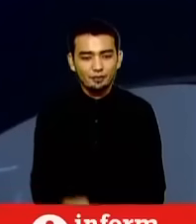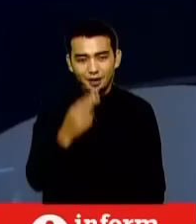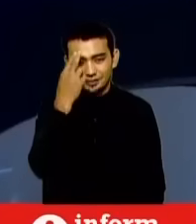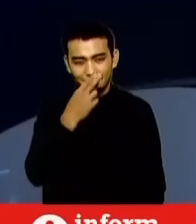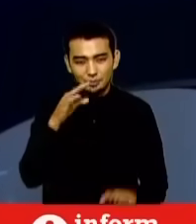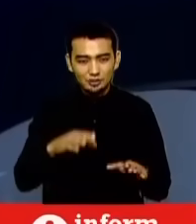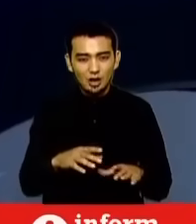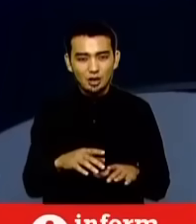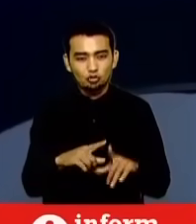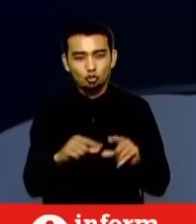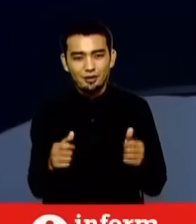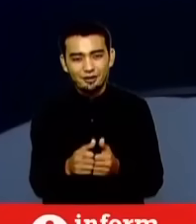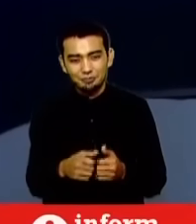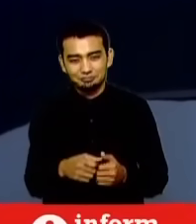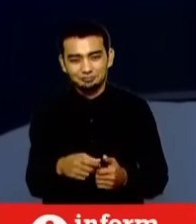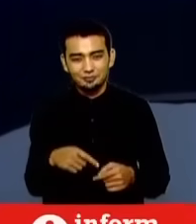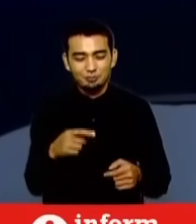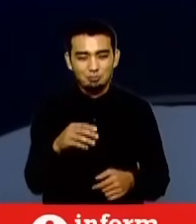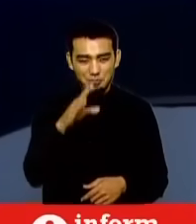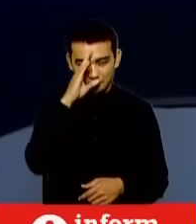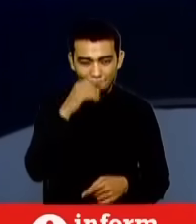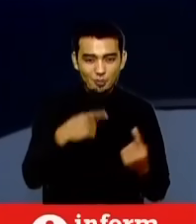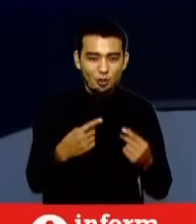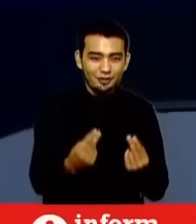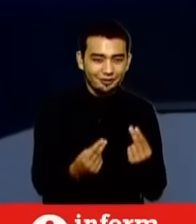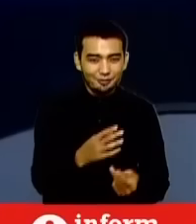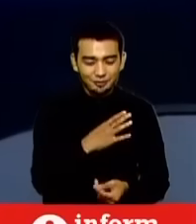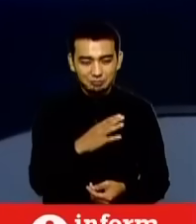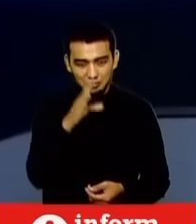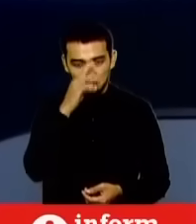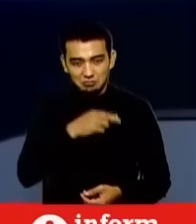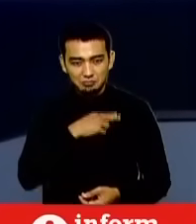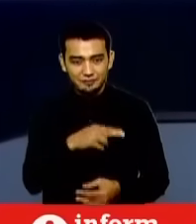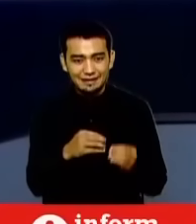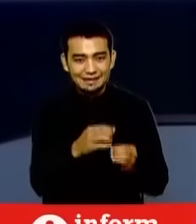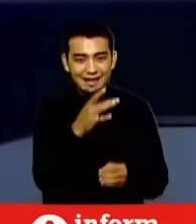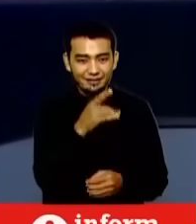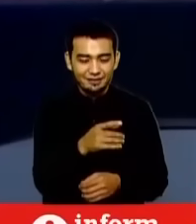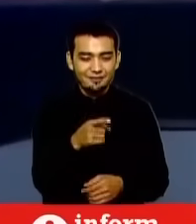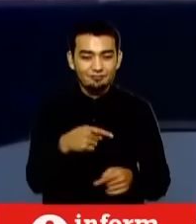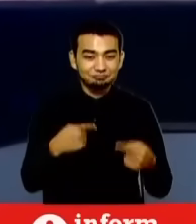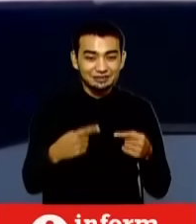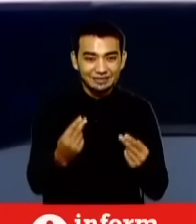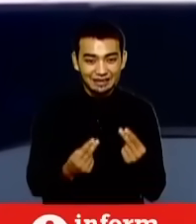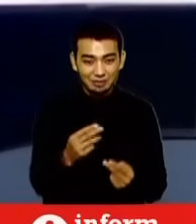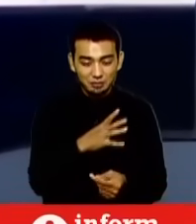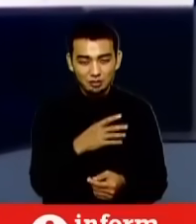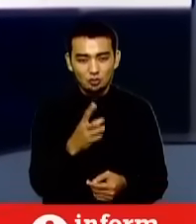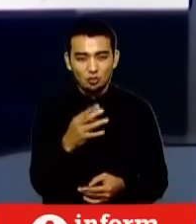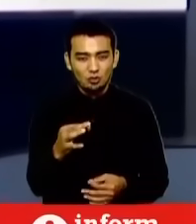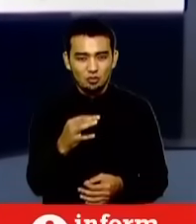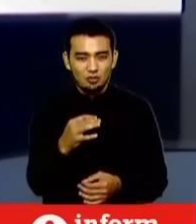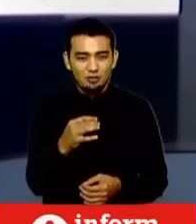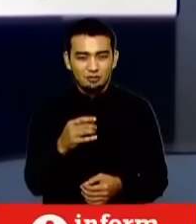Астанада мектеп ауласында футбол ойнап жүрген бала көз жұмды. 10 жастағы Ерлан Ибрахимді футбол қақпасы басып қалған. Ал